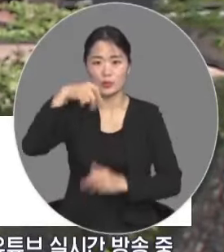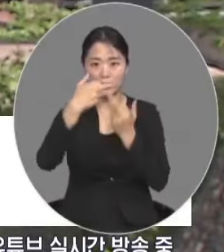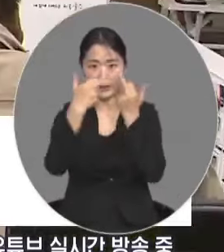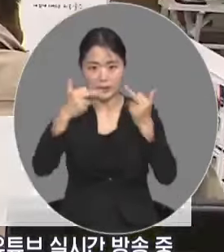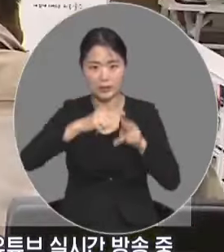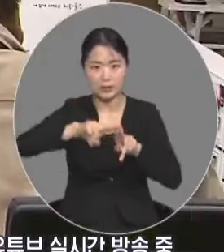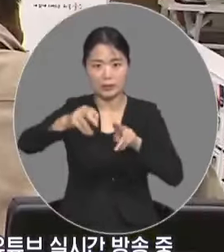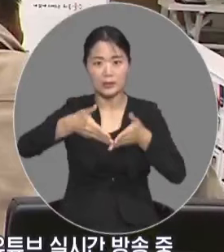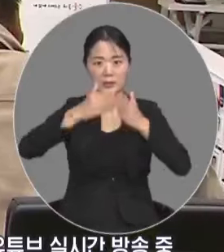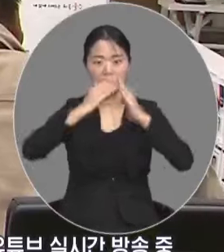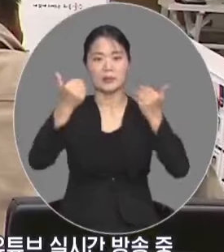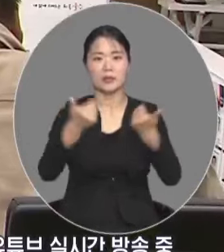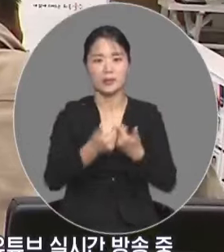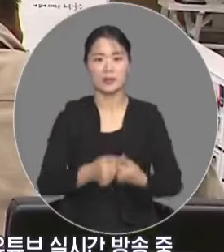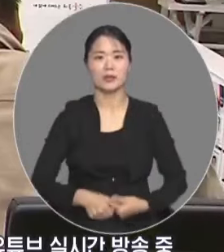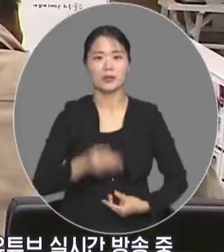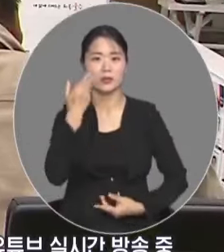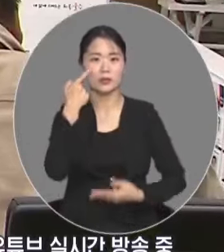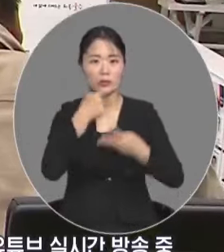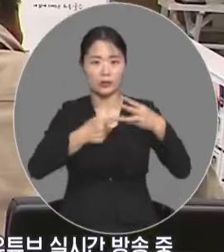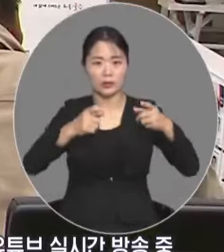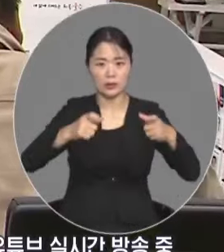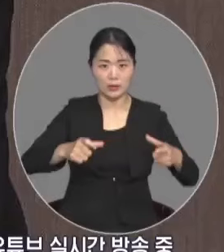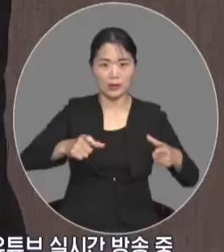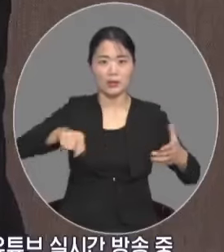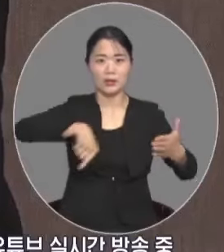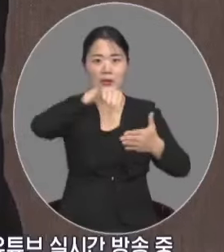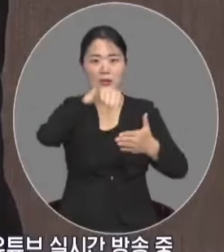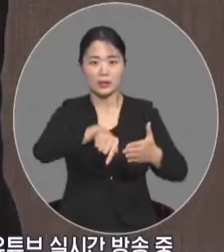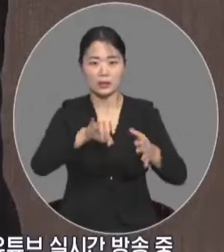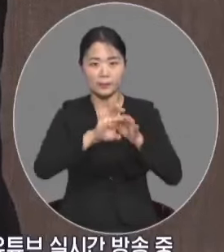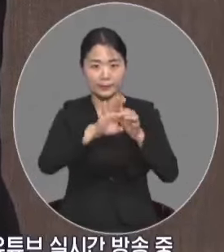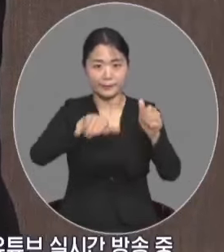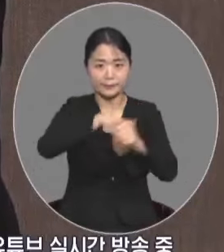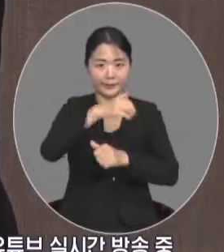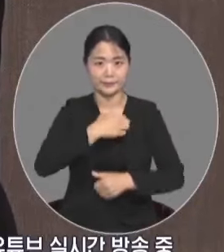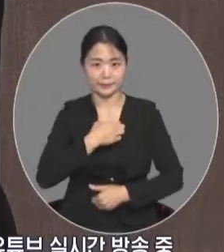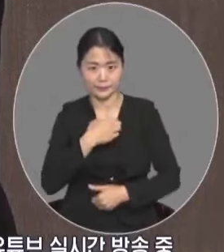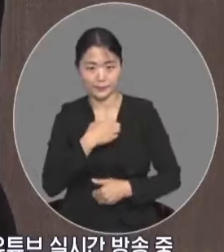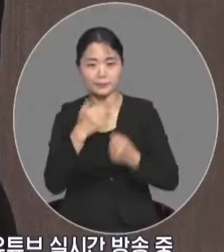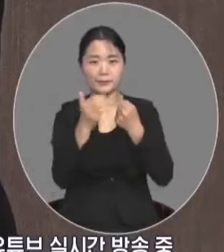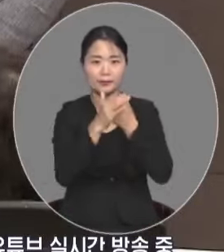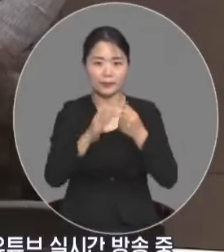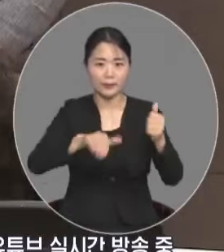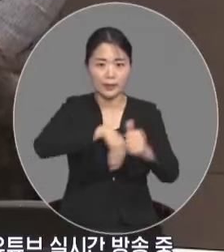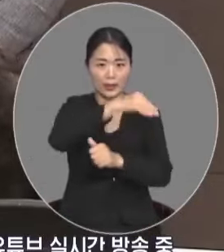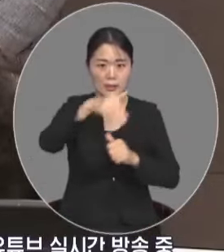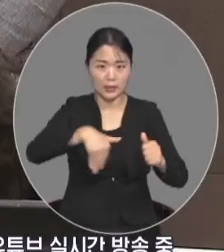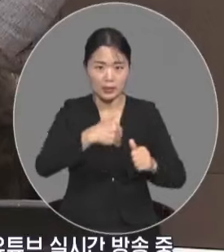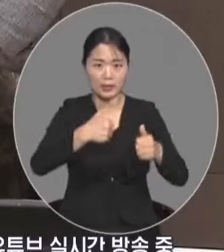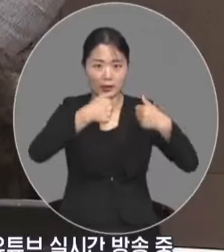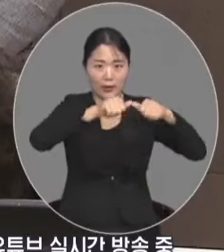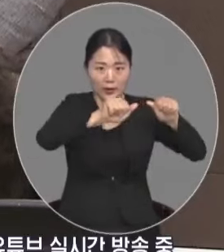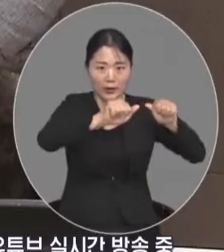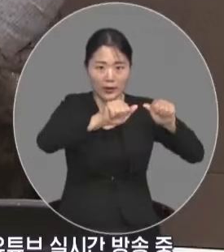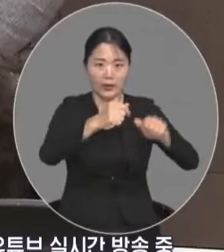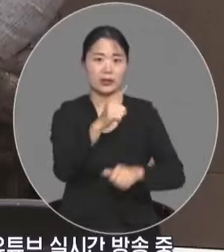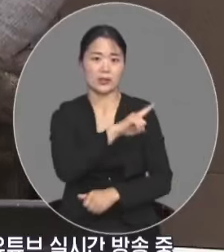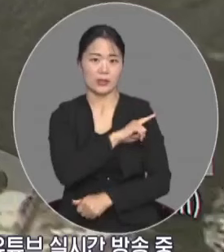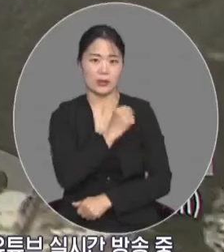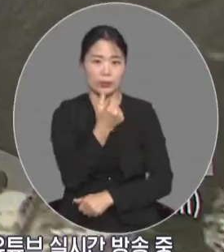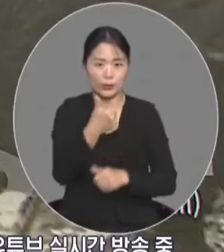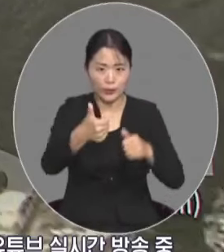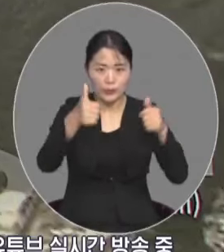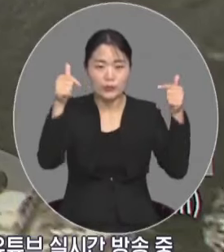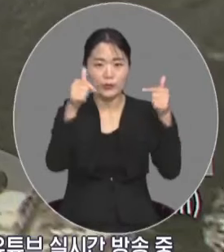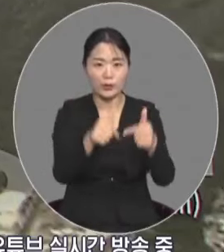반대합니다. 울주군에서도 이 같은 상황이 우려됨에 따라 환경 훼손을 최대한 줄이고 설득해 나가겠다는